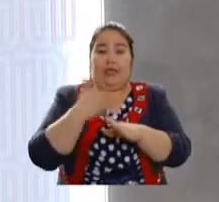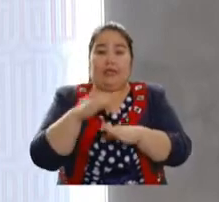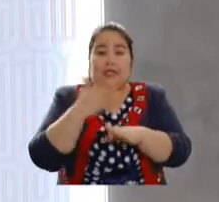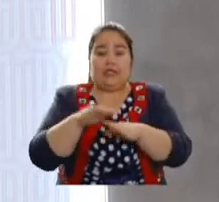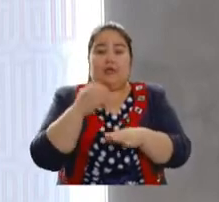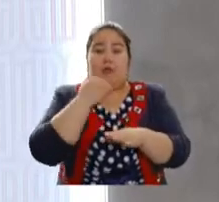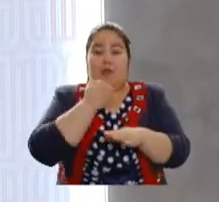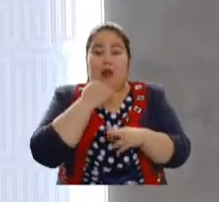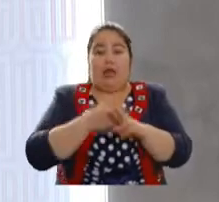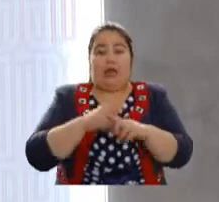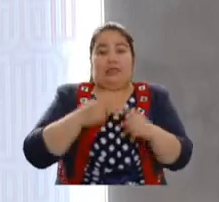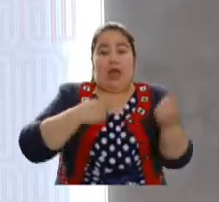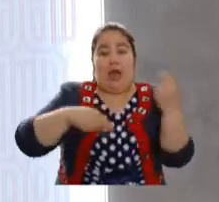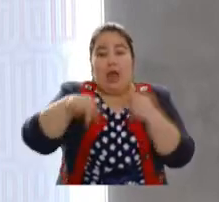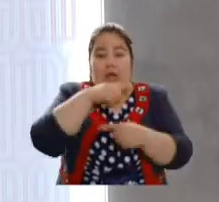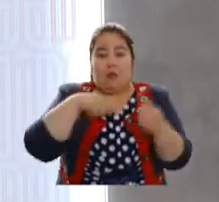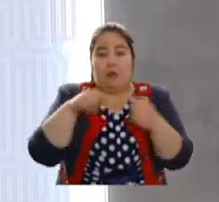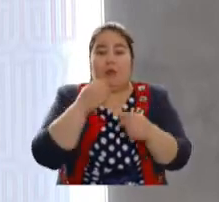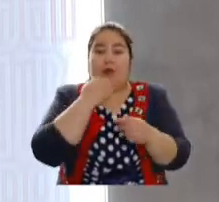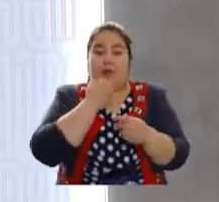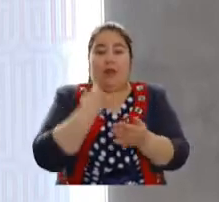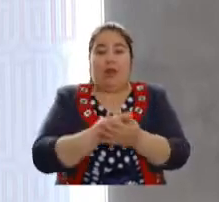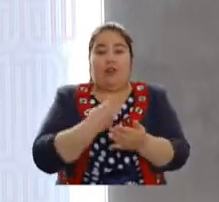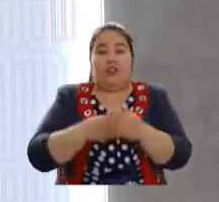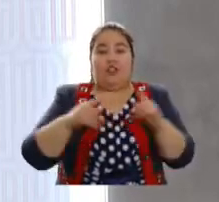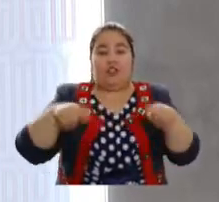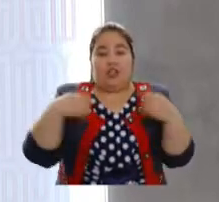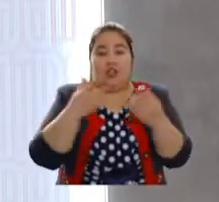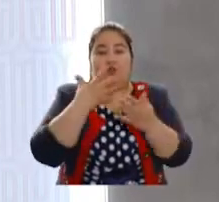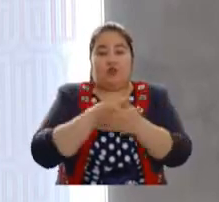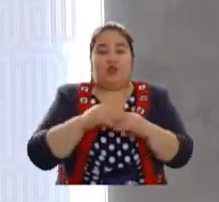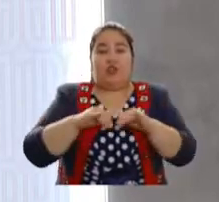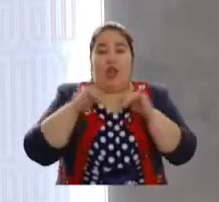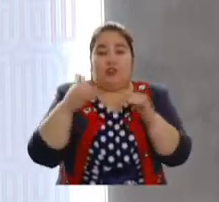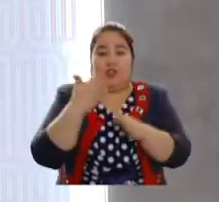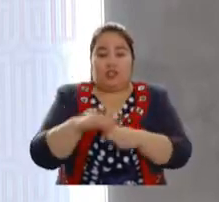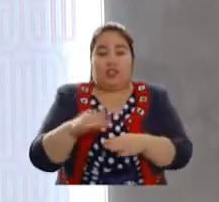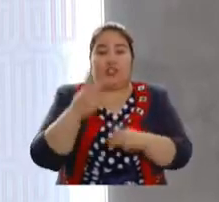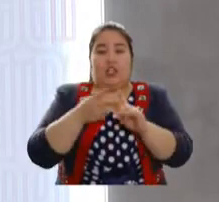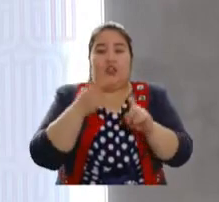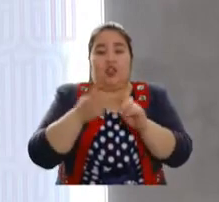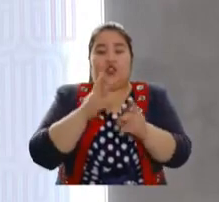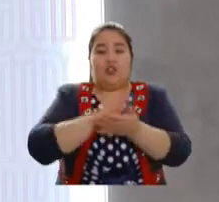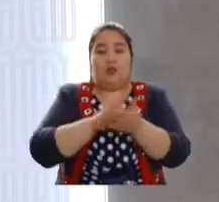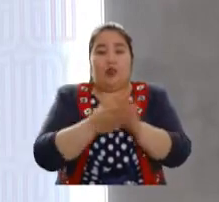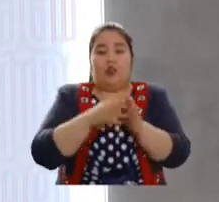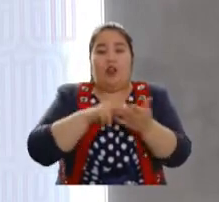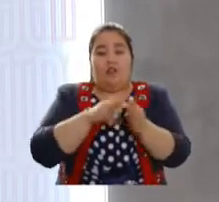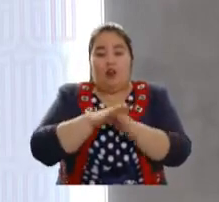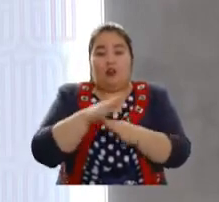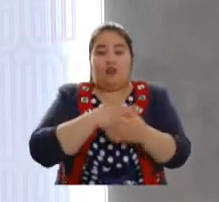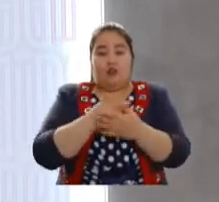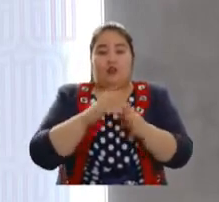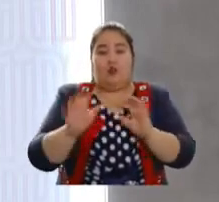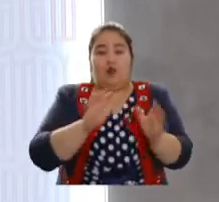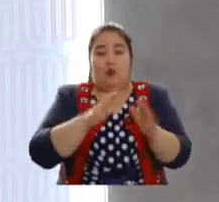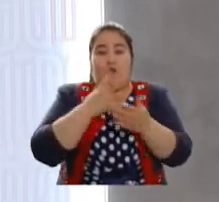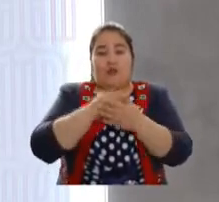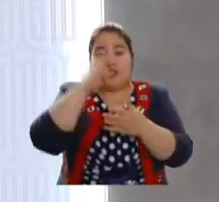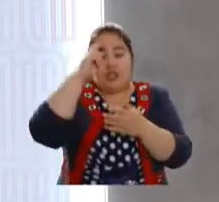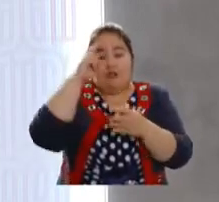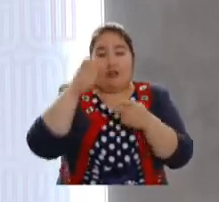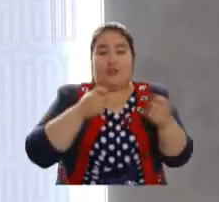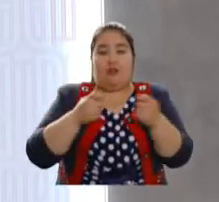mablag'larini aylanma mablag'larni shakllantirish uchun ajratilishi, ikkinchidan tadbirkorlik faoliyatini qo'llab-quvvatlash davlat